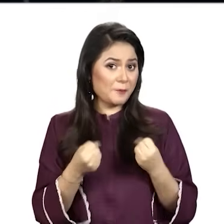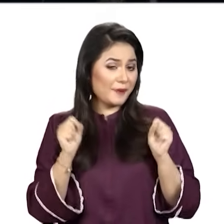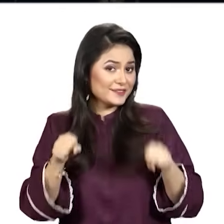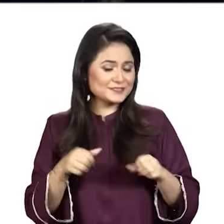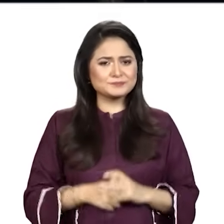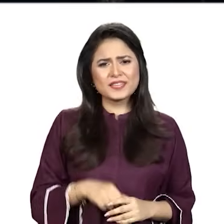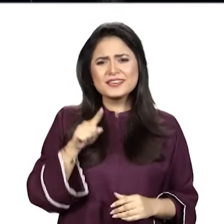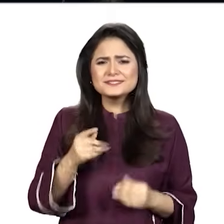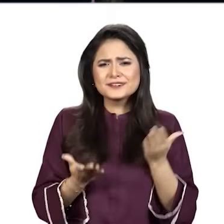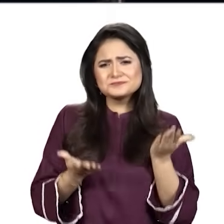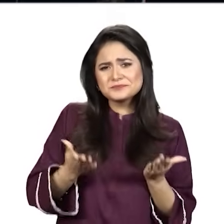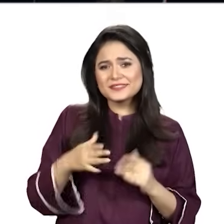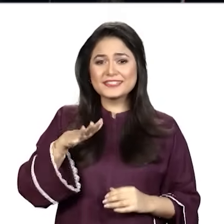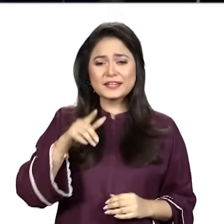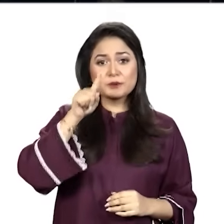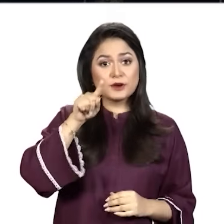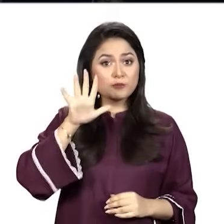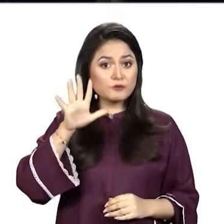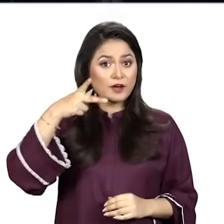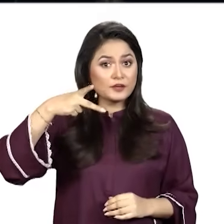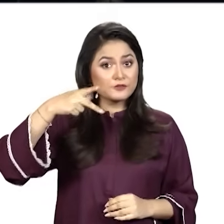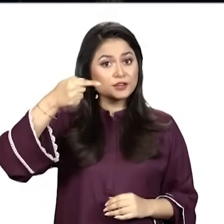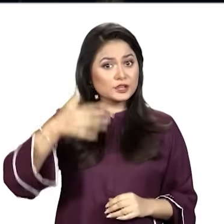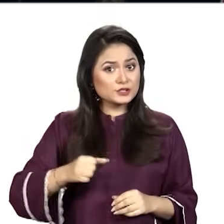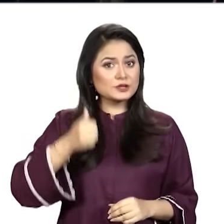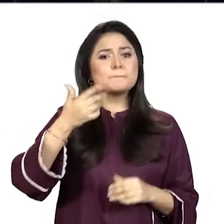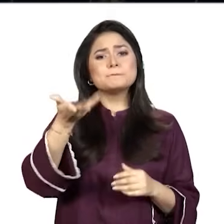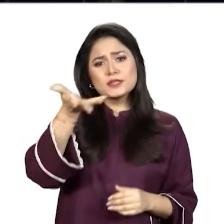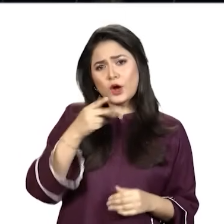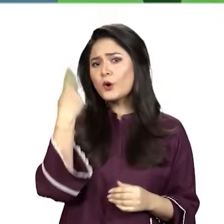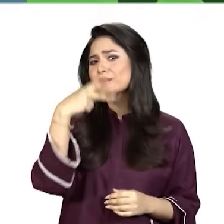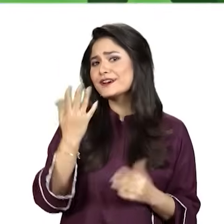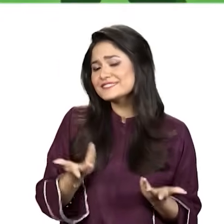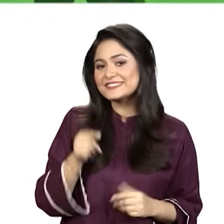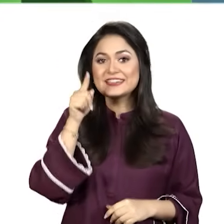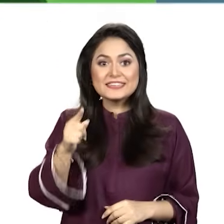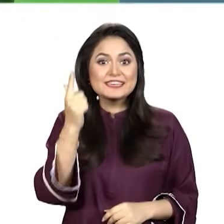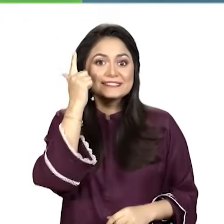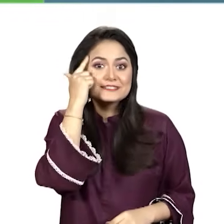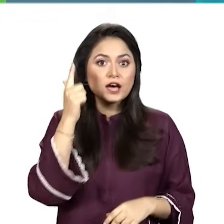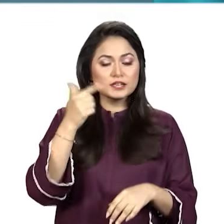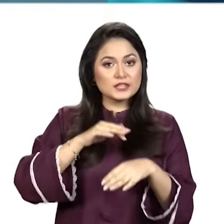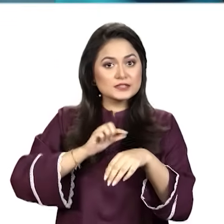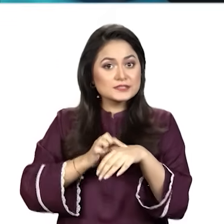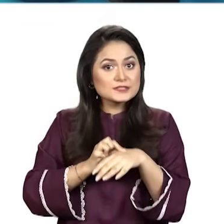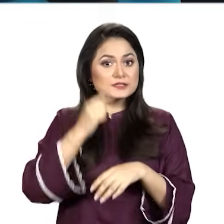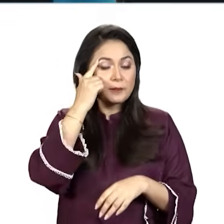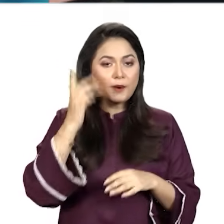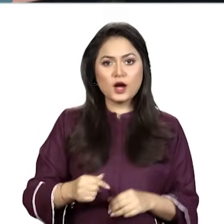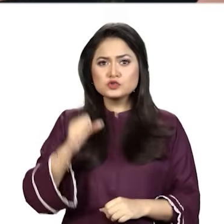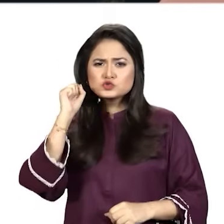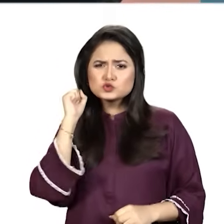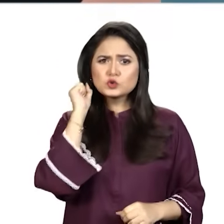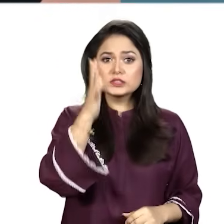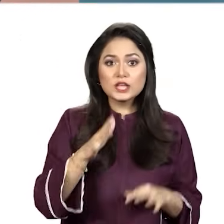पास है। वजन है इसका 1.5 किलो के करीब। बताओ भला ये क्या है? ये है इंसानी दिमाग, जो एक सुपर कंप्यूटर